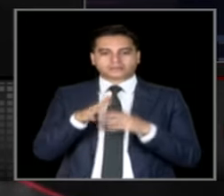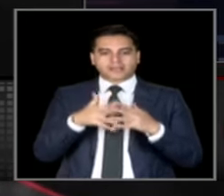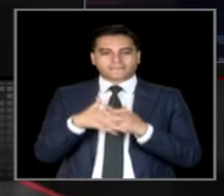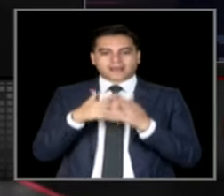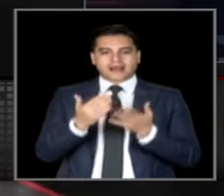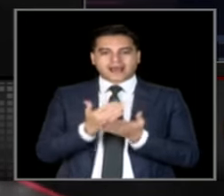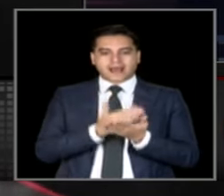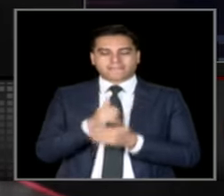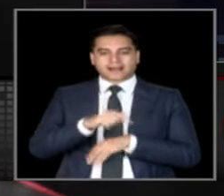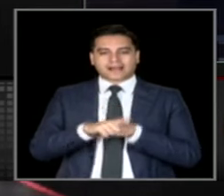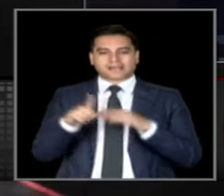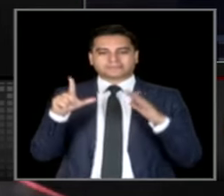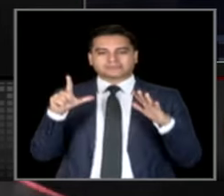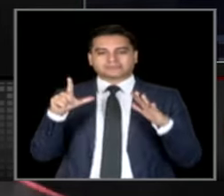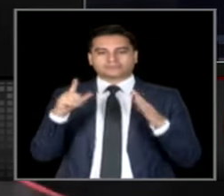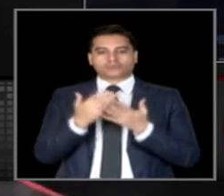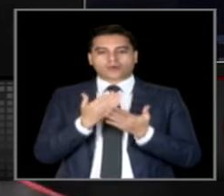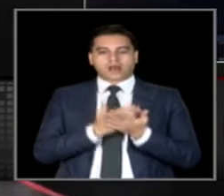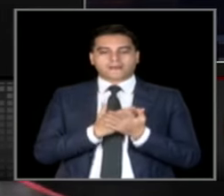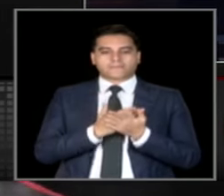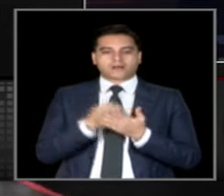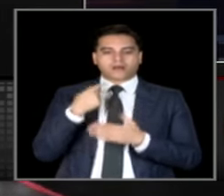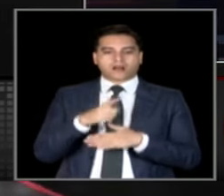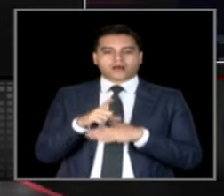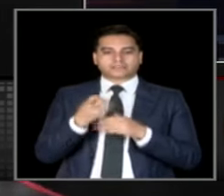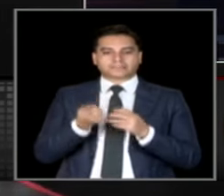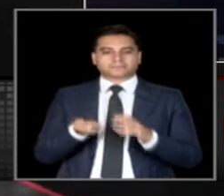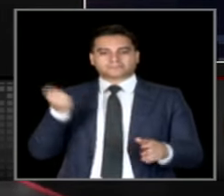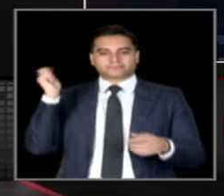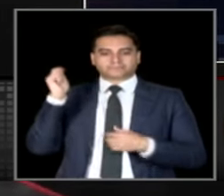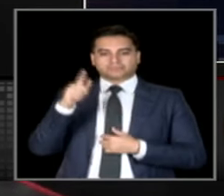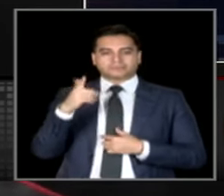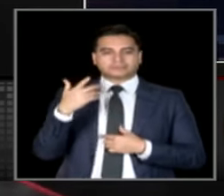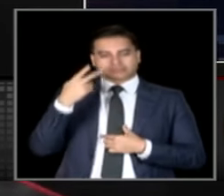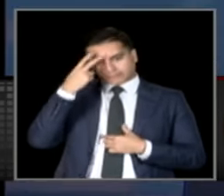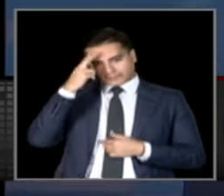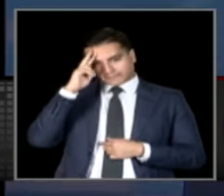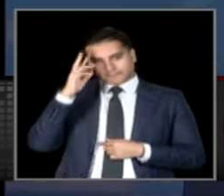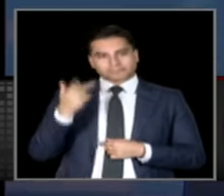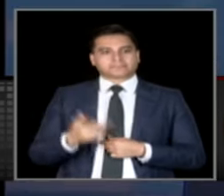قبل 5 أسابيع من تسليم الصورة لأوباما. منتظر إيه؟